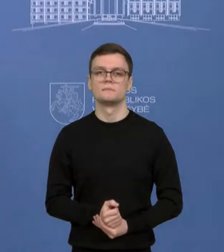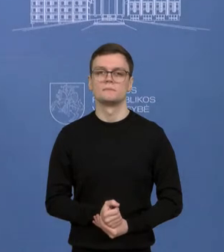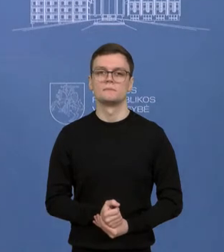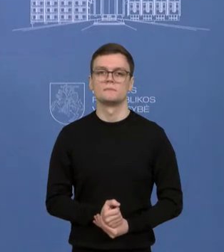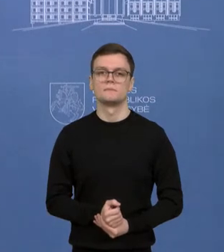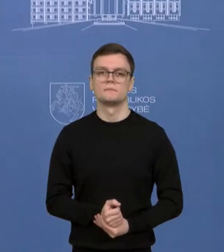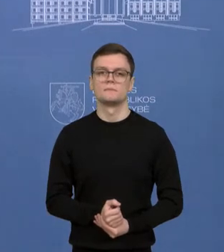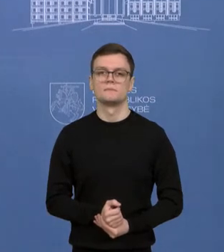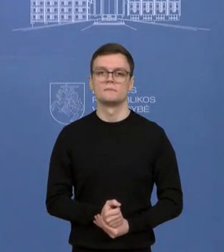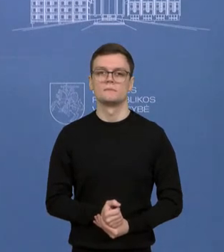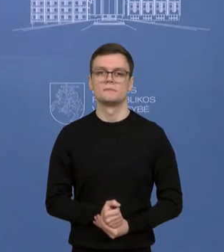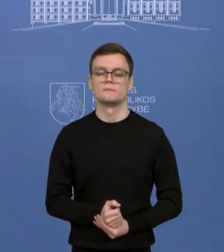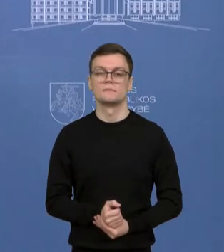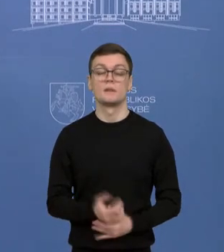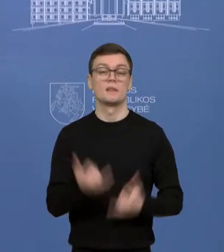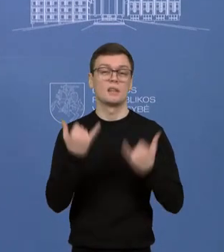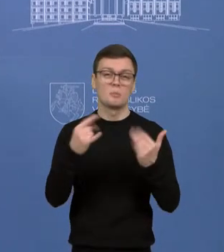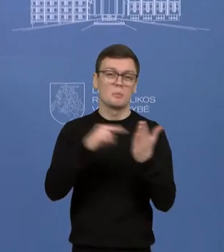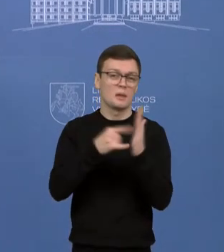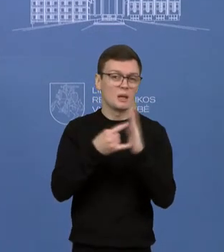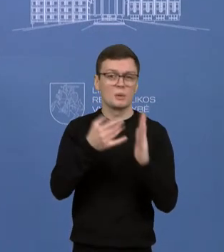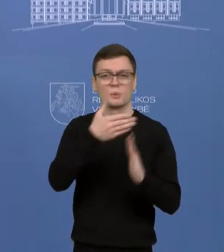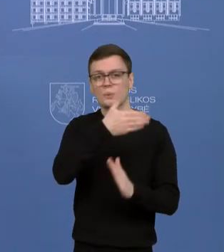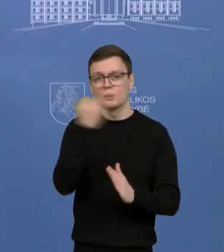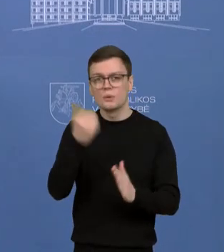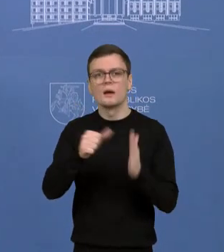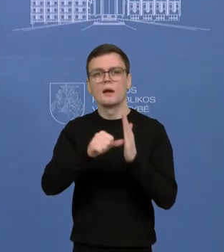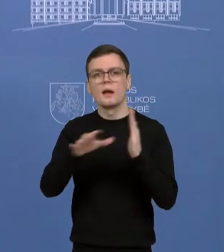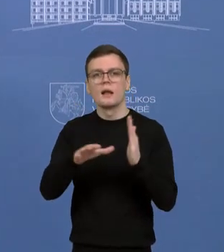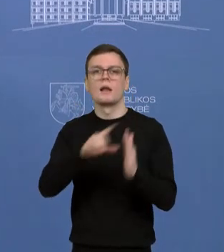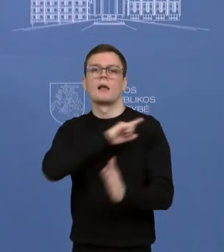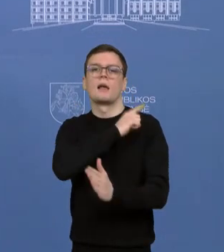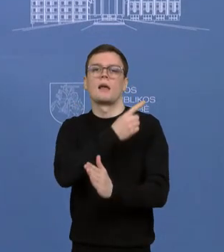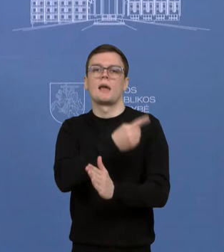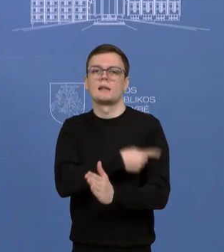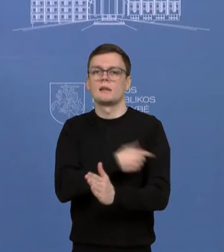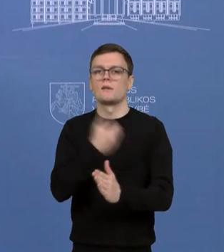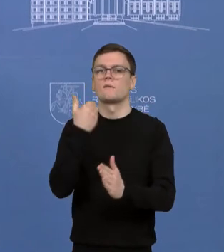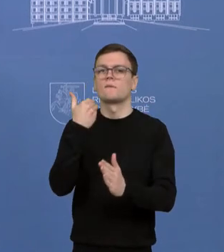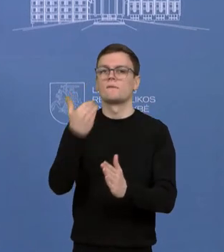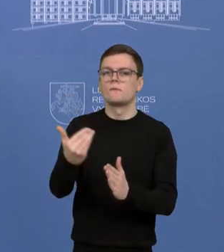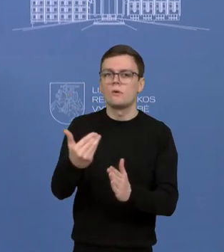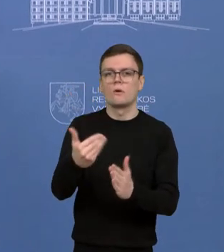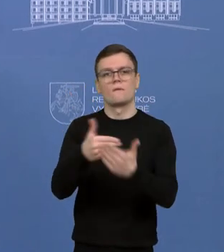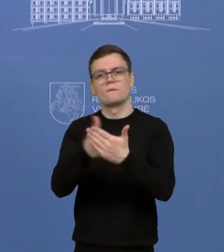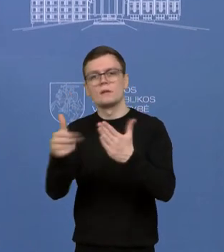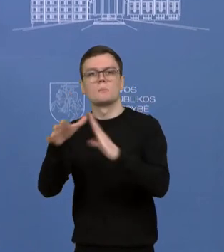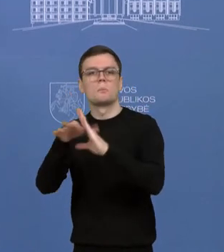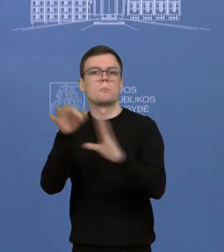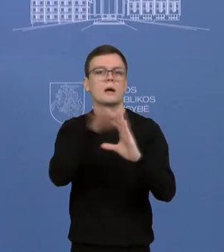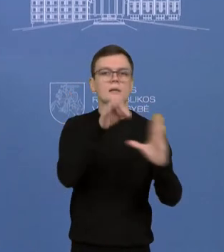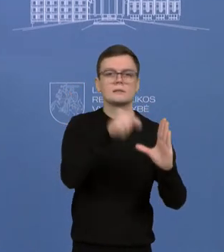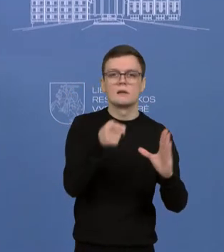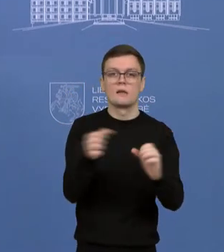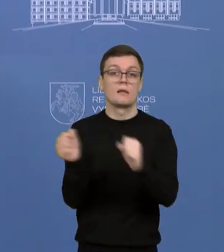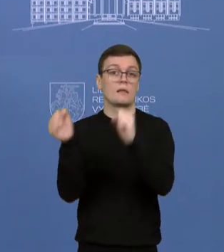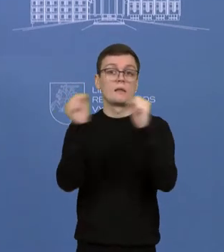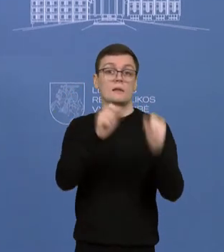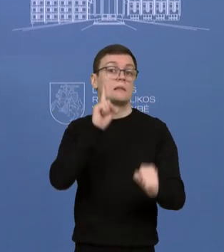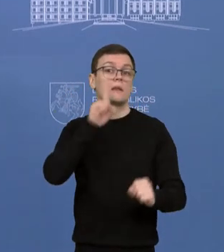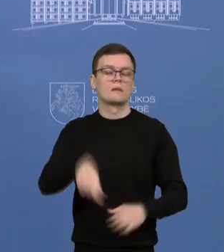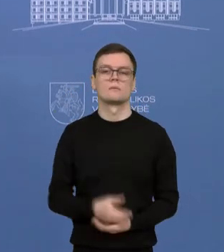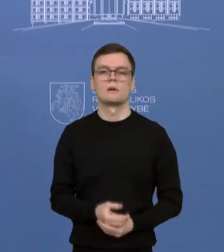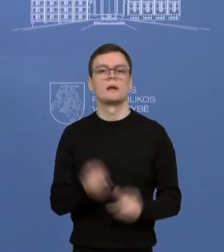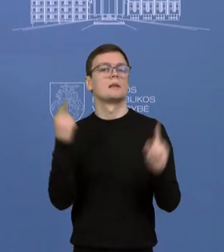Šito paketu neplanuojame elektros energijos tiekimo liberalizacijos atidėjimo, kadangi siekis yra, kad